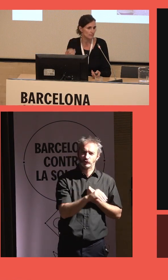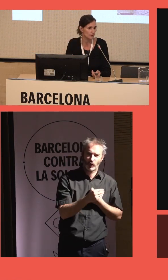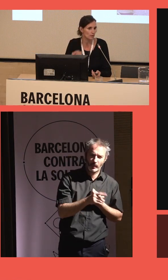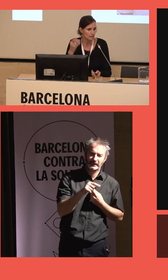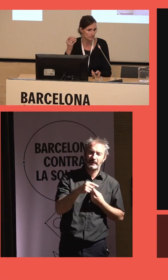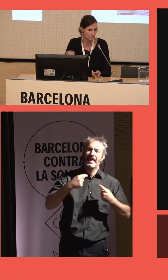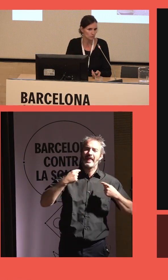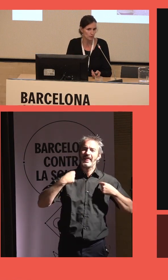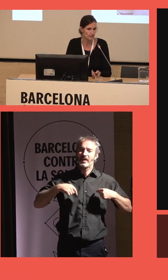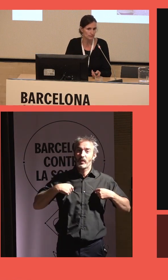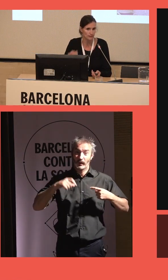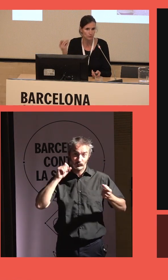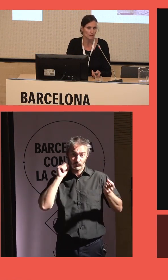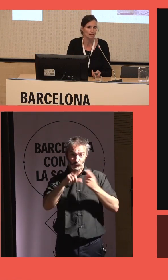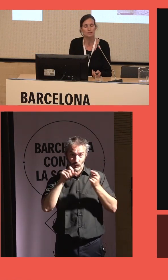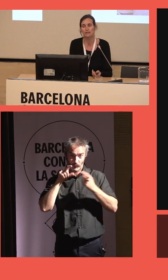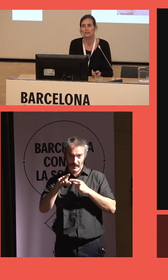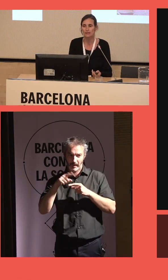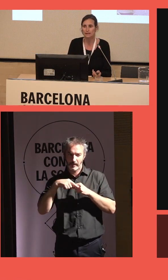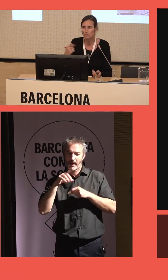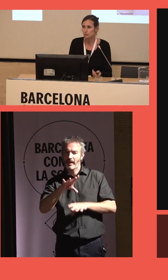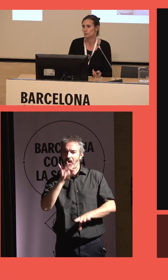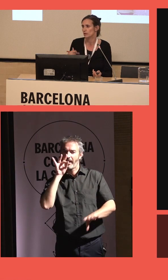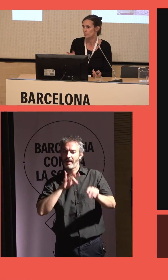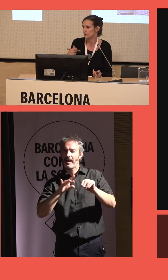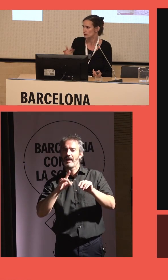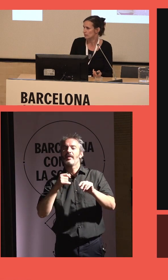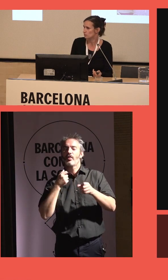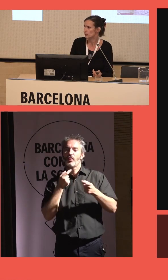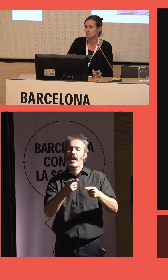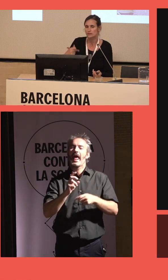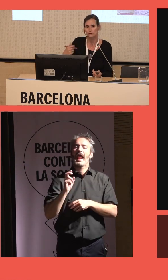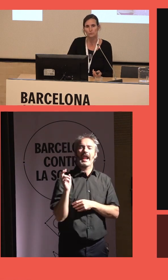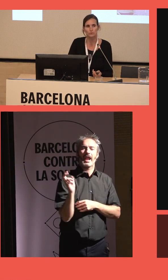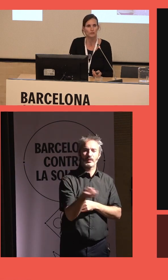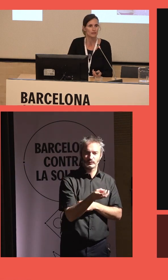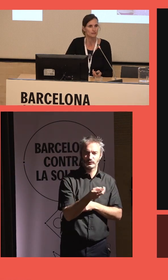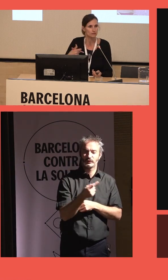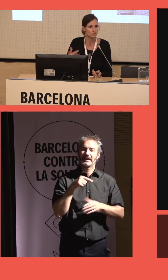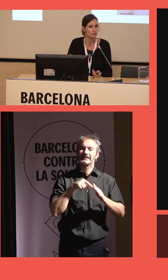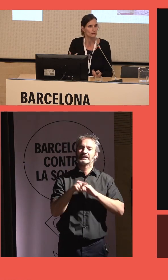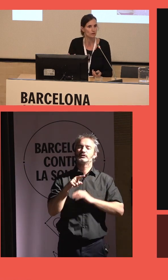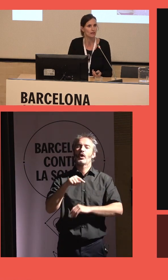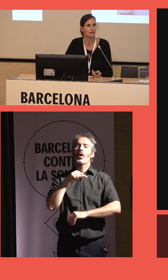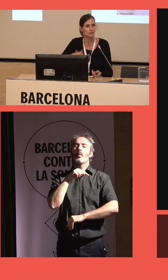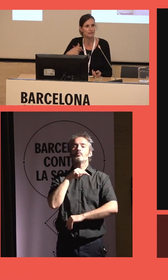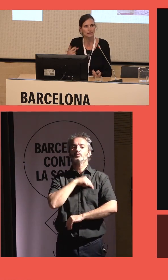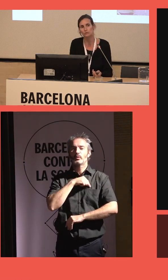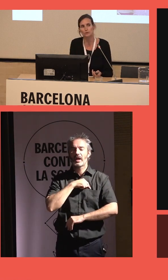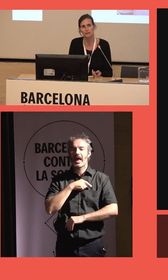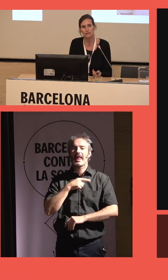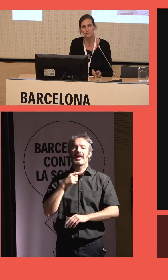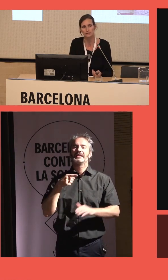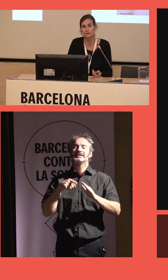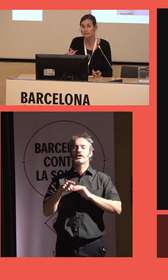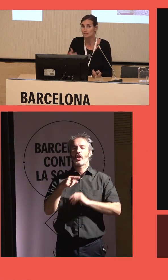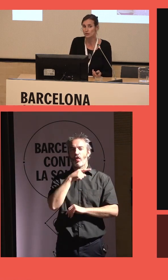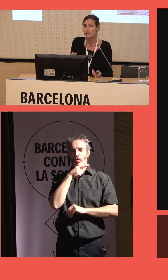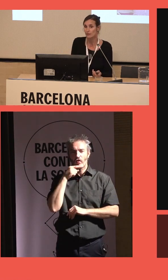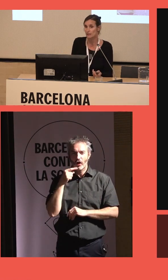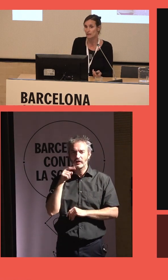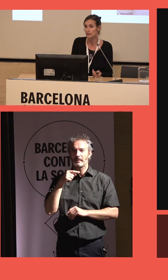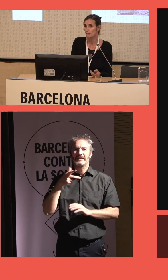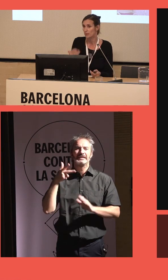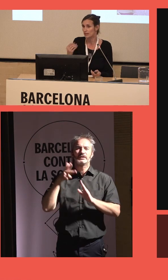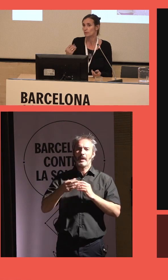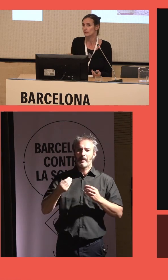en l'individual d'aquestes trucades de dotar de recursos a la persona que truca en gestió emocional en gestió del dol en habilitats comunicatives en tenir